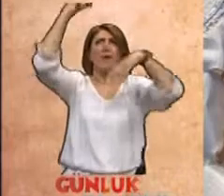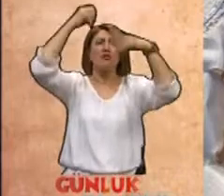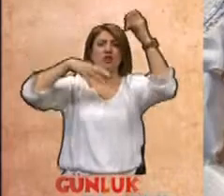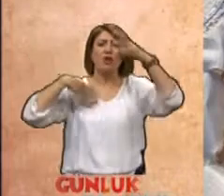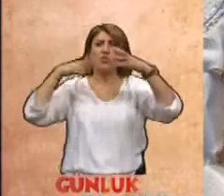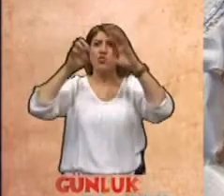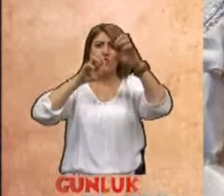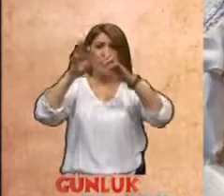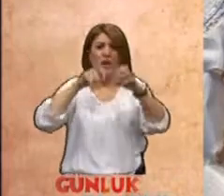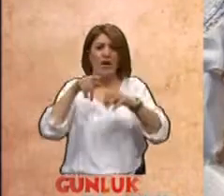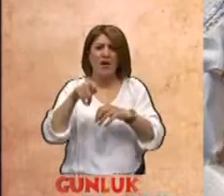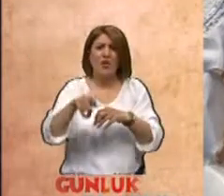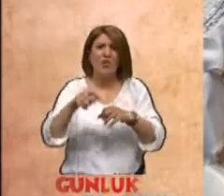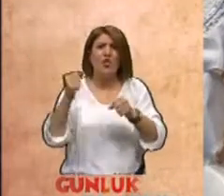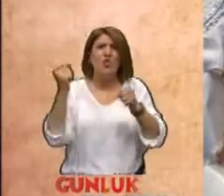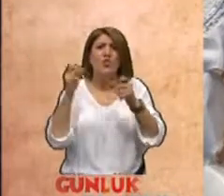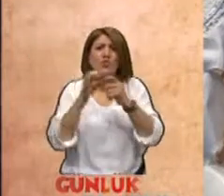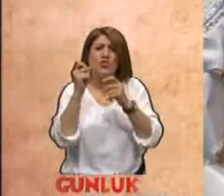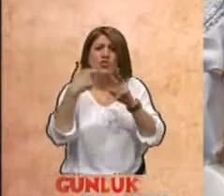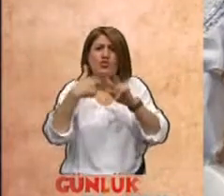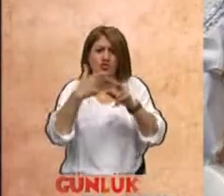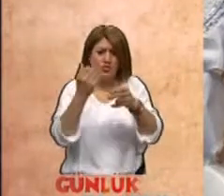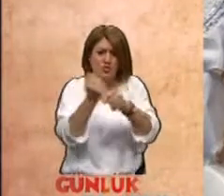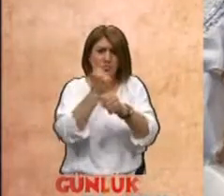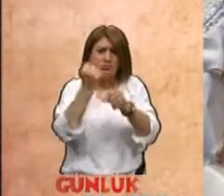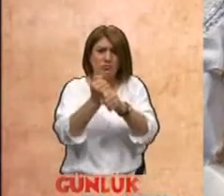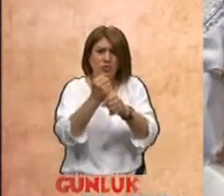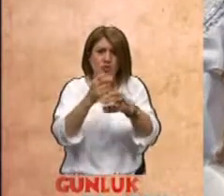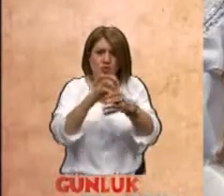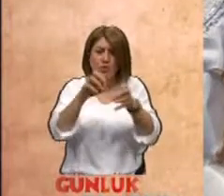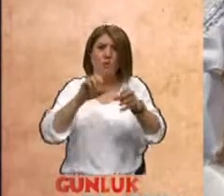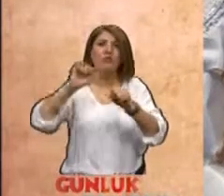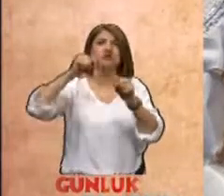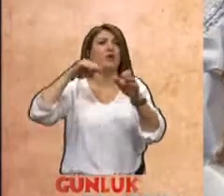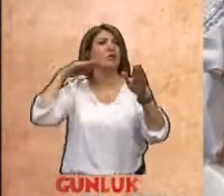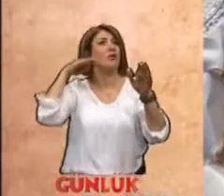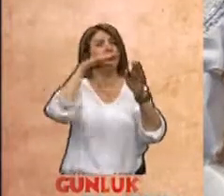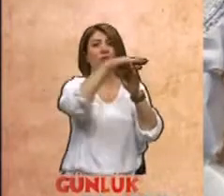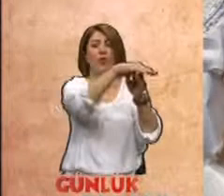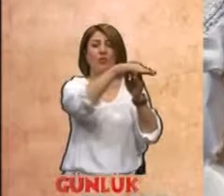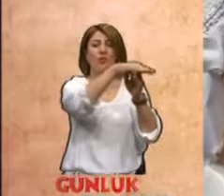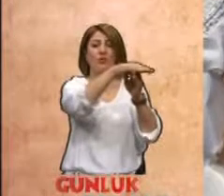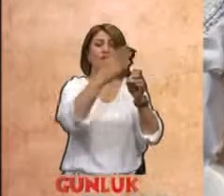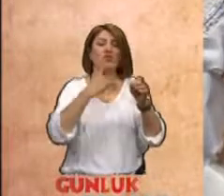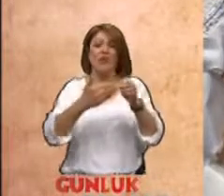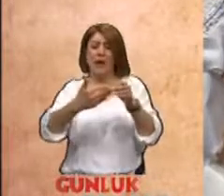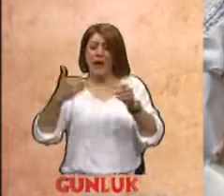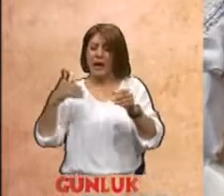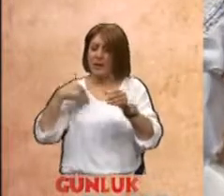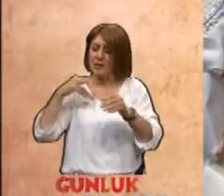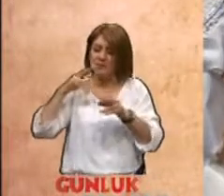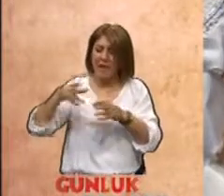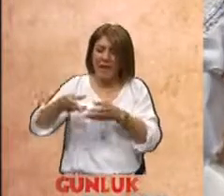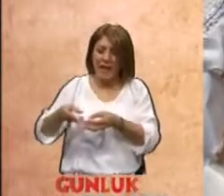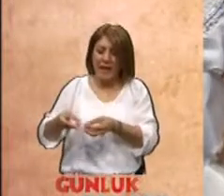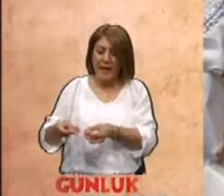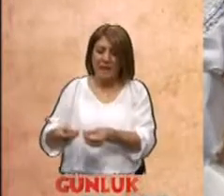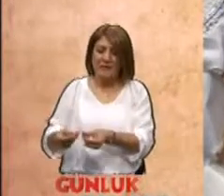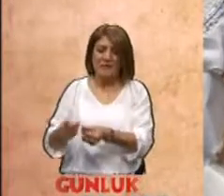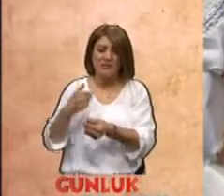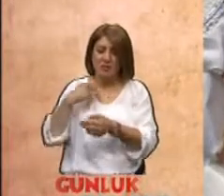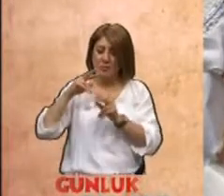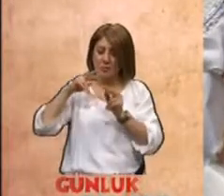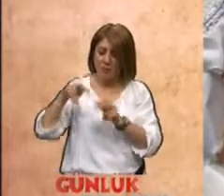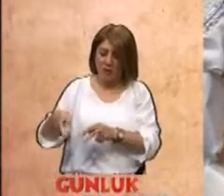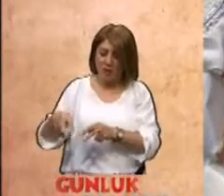toplayan Guy, bu nesnelerin buz parçaları olduğunu görerek bir kısmını buzdolabına koydu. Ancak dışarıda kalan buz parçaları eriyince Caroline